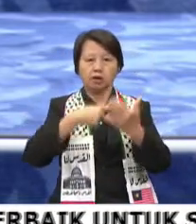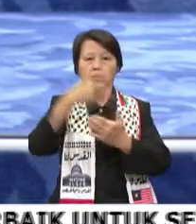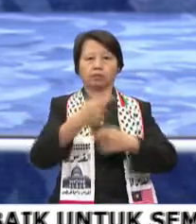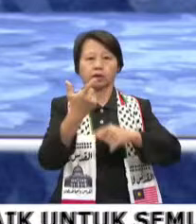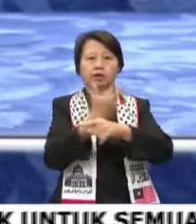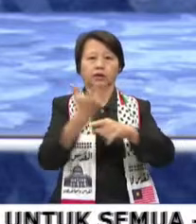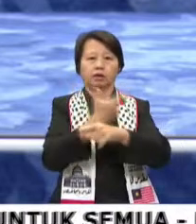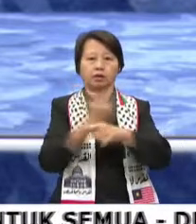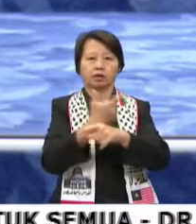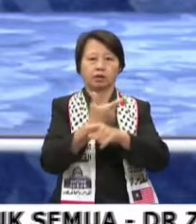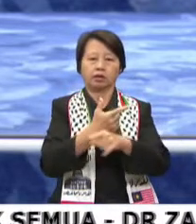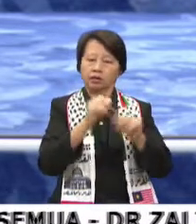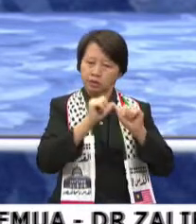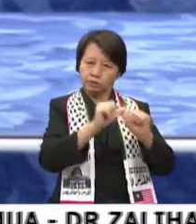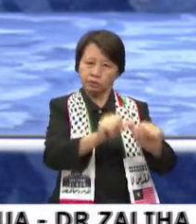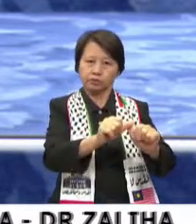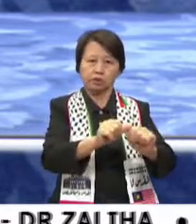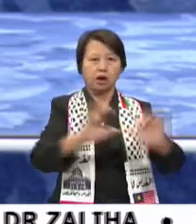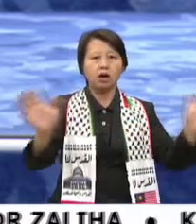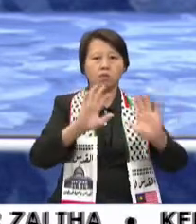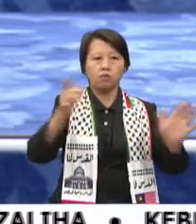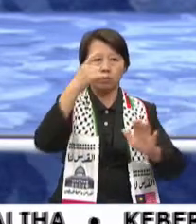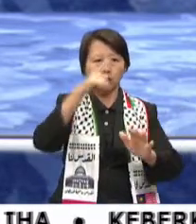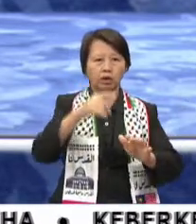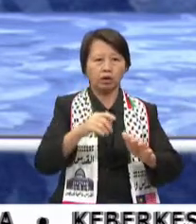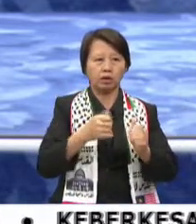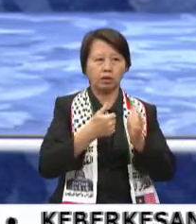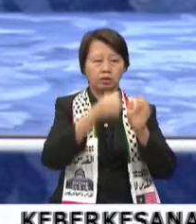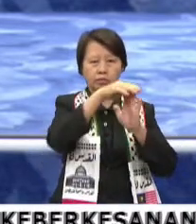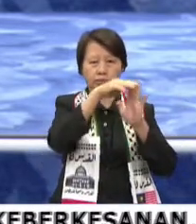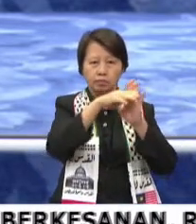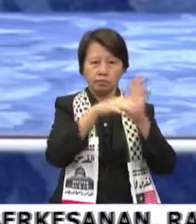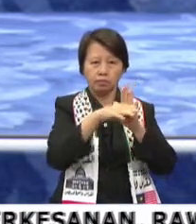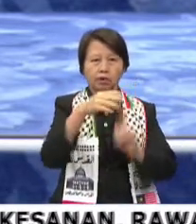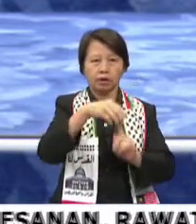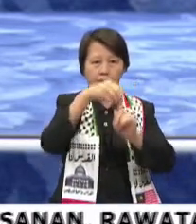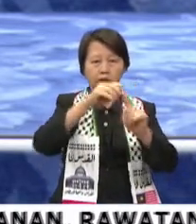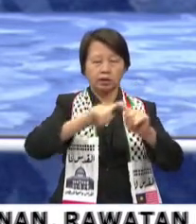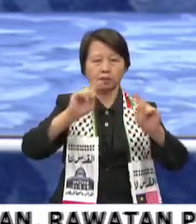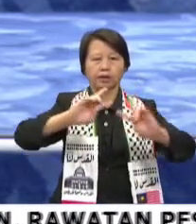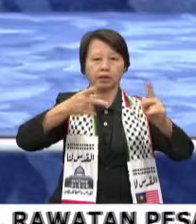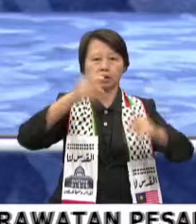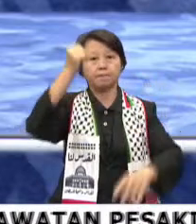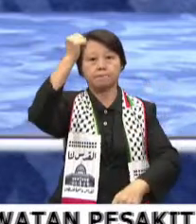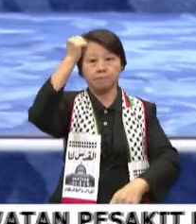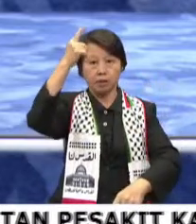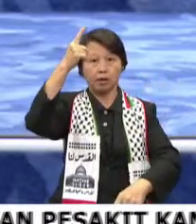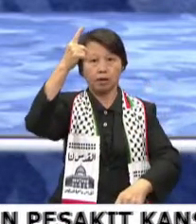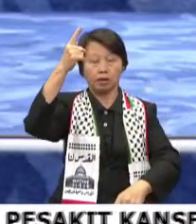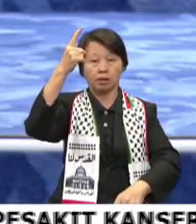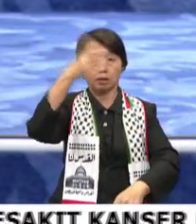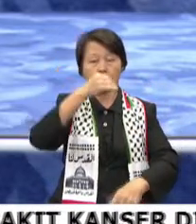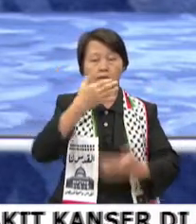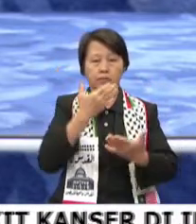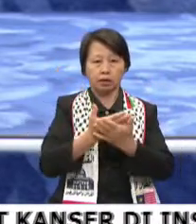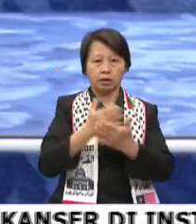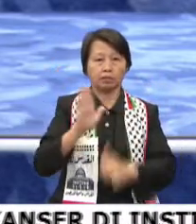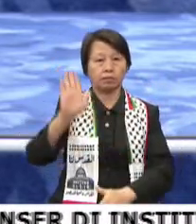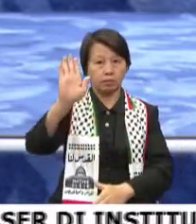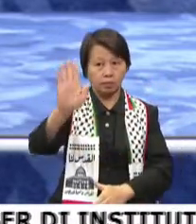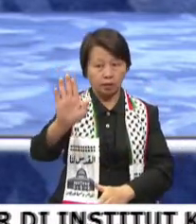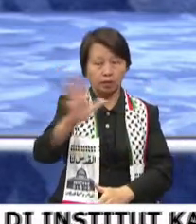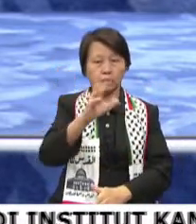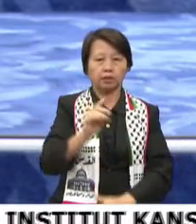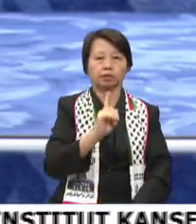latihan kita Put kita teruskan bukan untuk memenuhi agenda khusus tapi meningkatkan kefahaman baik madani